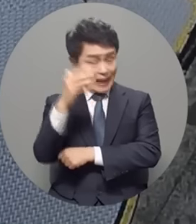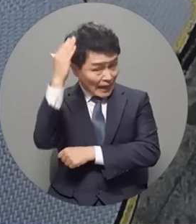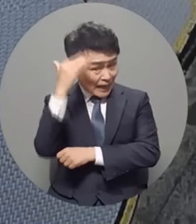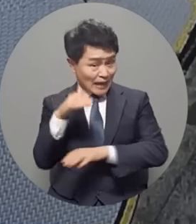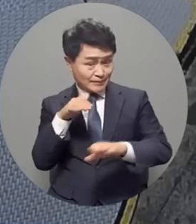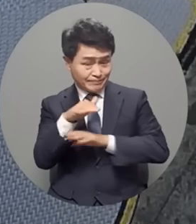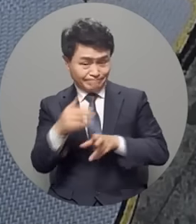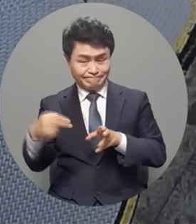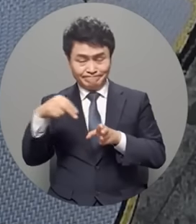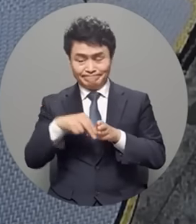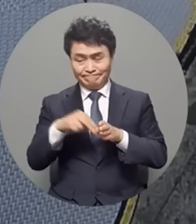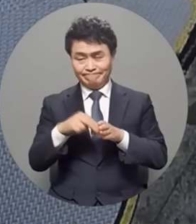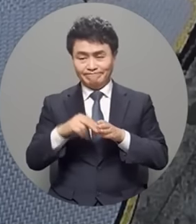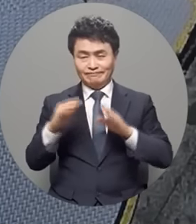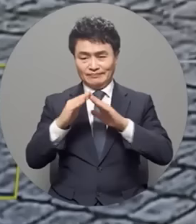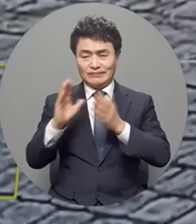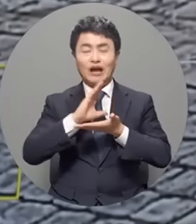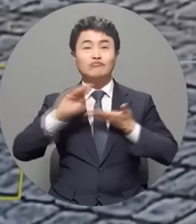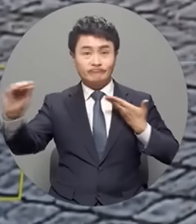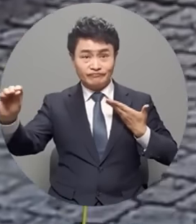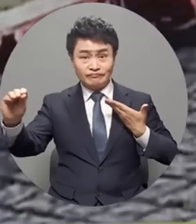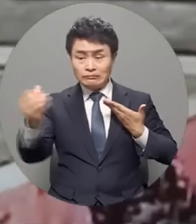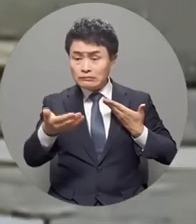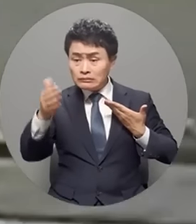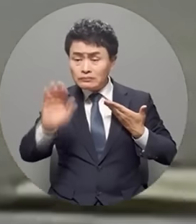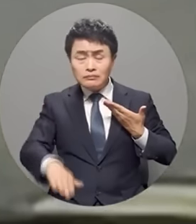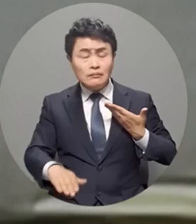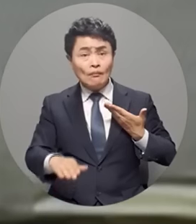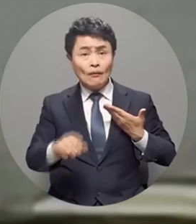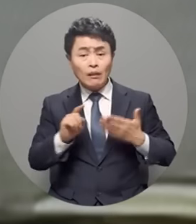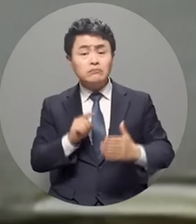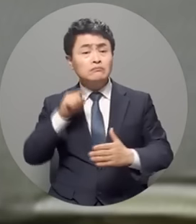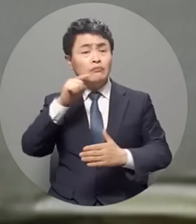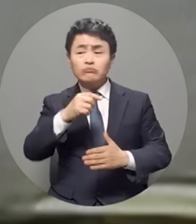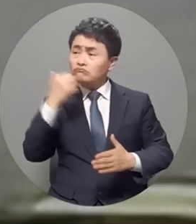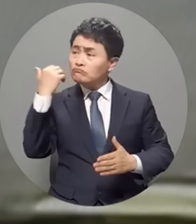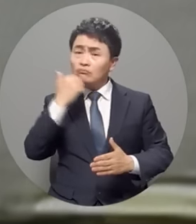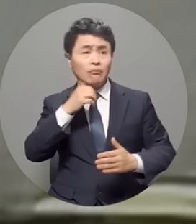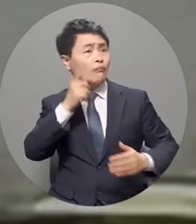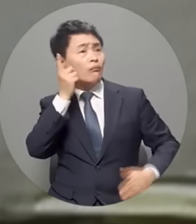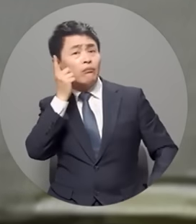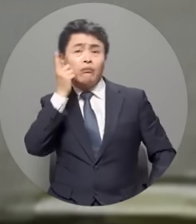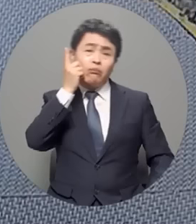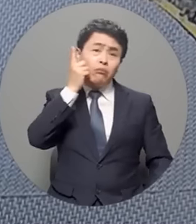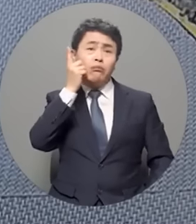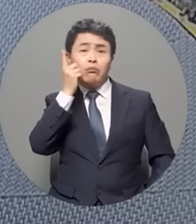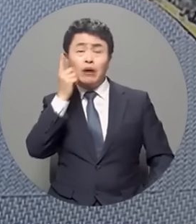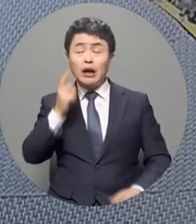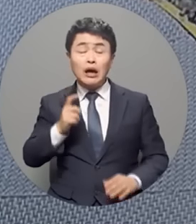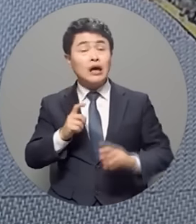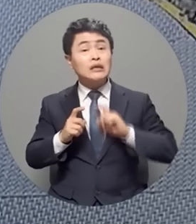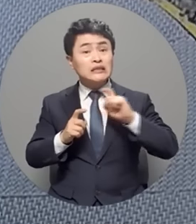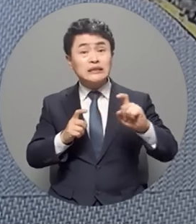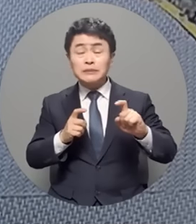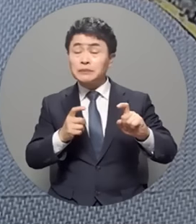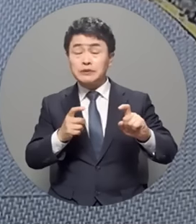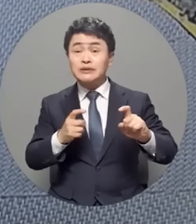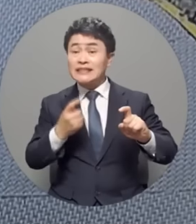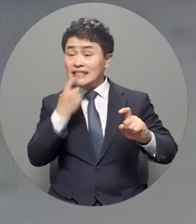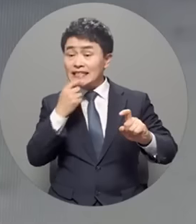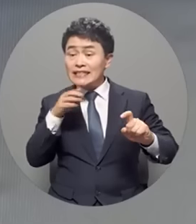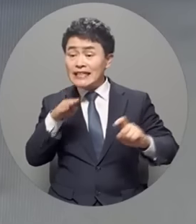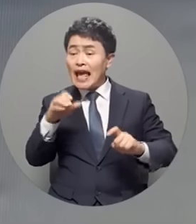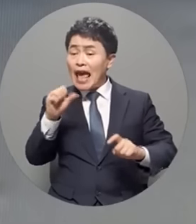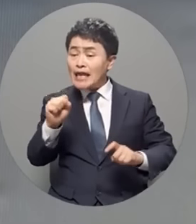차량에 타고 귀가 있습니다 하지만 김씨는 밖으로 나와 누군가와 통화를 하다 10분 뒤 흰색 SUV 차량을